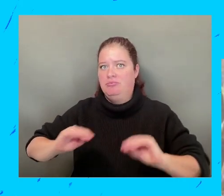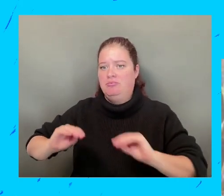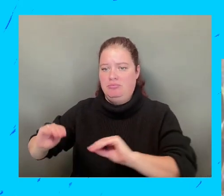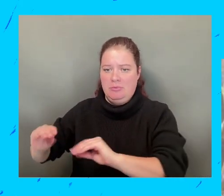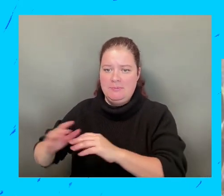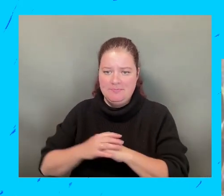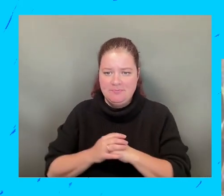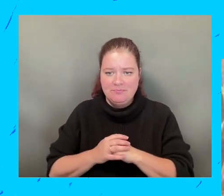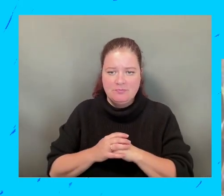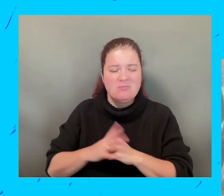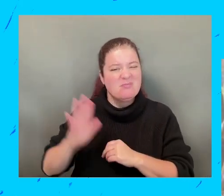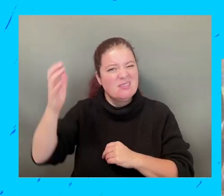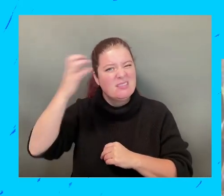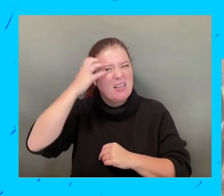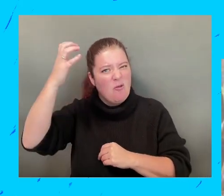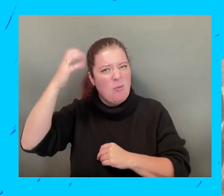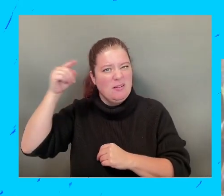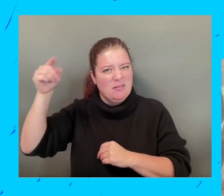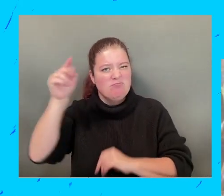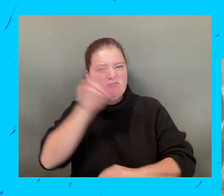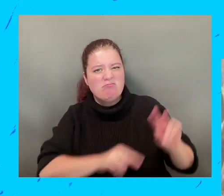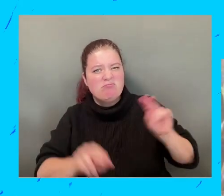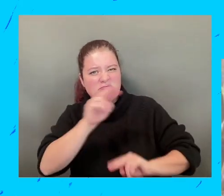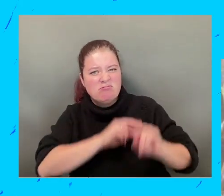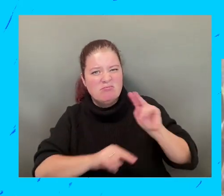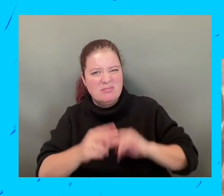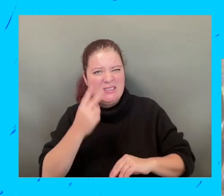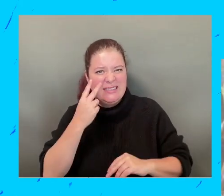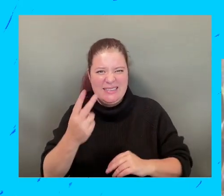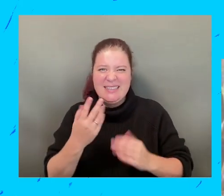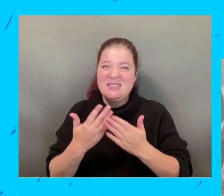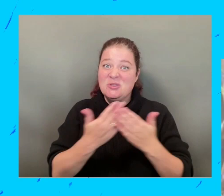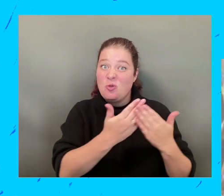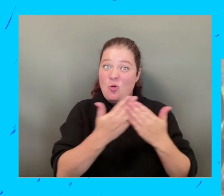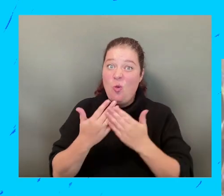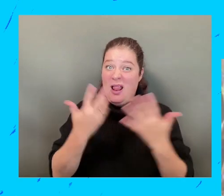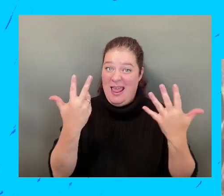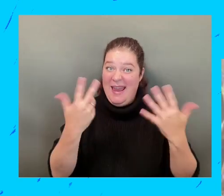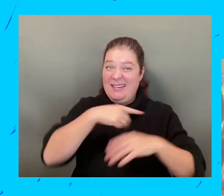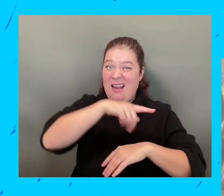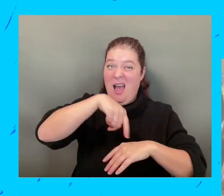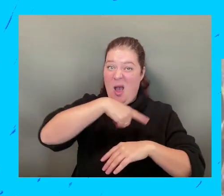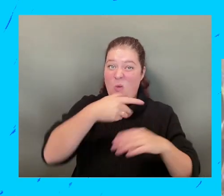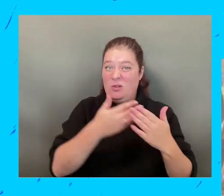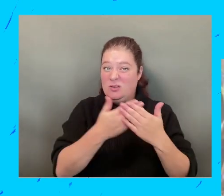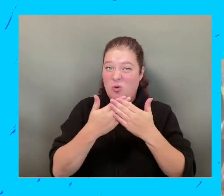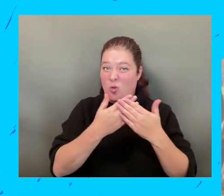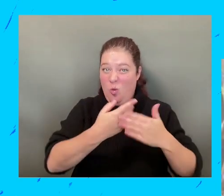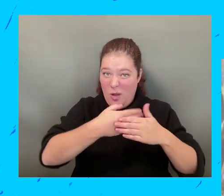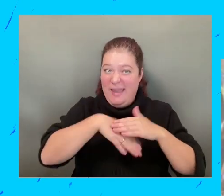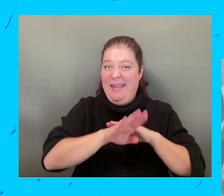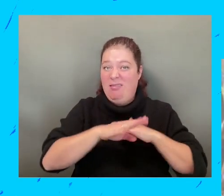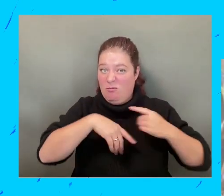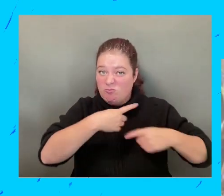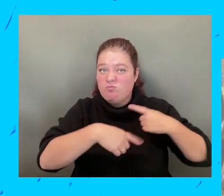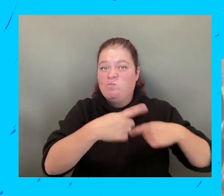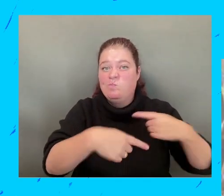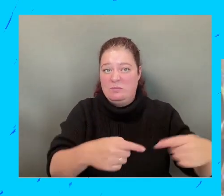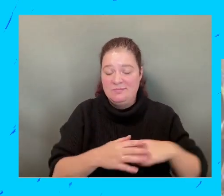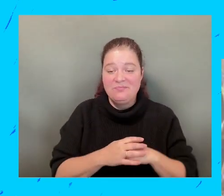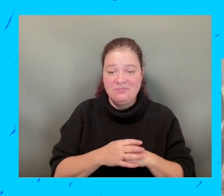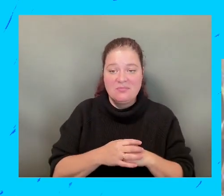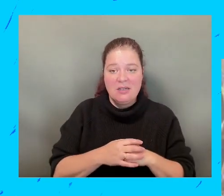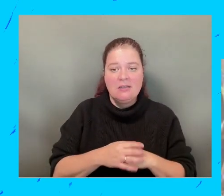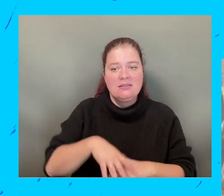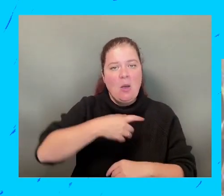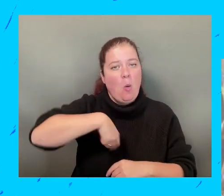non seulement à l'école, parce que comme gouvernement, nous en rendons compte que nous avons des personnes qui, dedans,